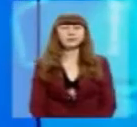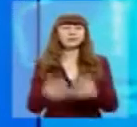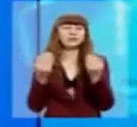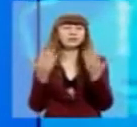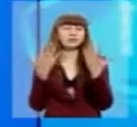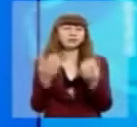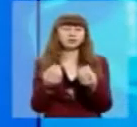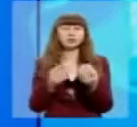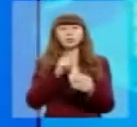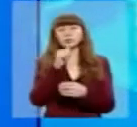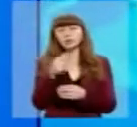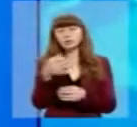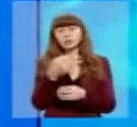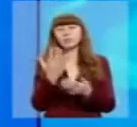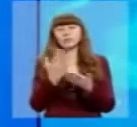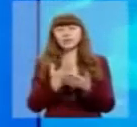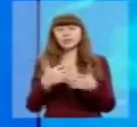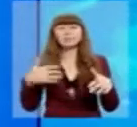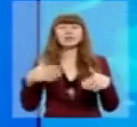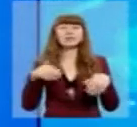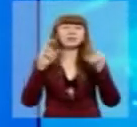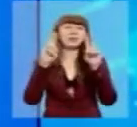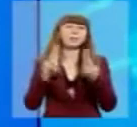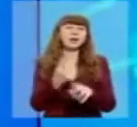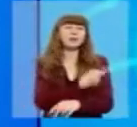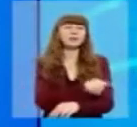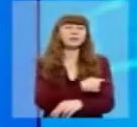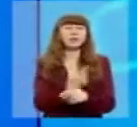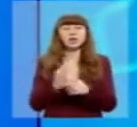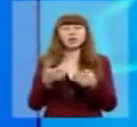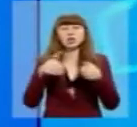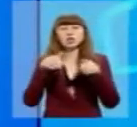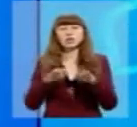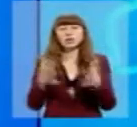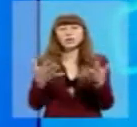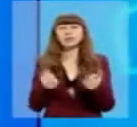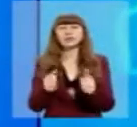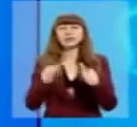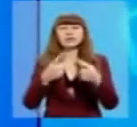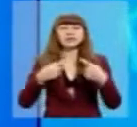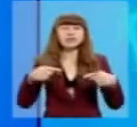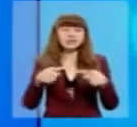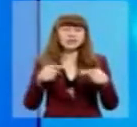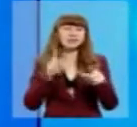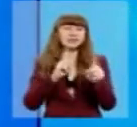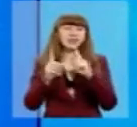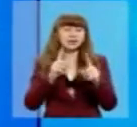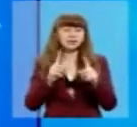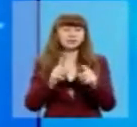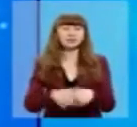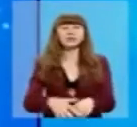С сегодняшнего дня в регионе вводится послабление карантинных мер. Это решение было принято на заседании оперативного штаба. С учетом